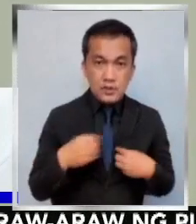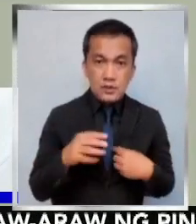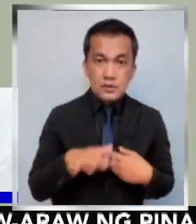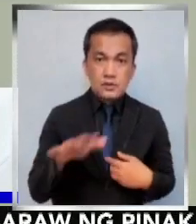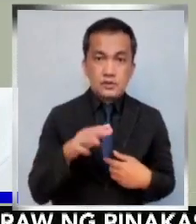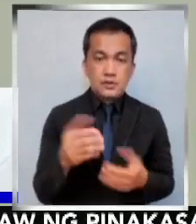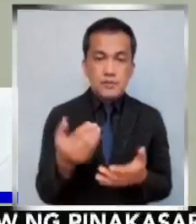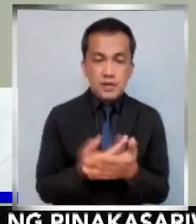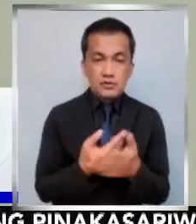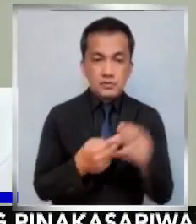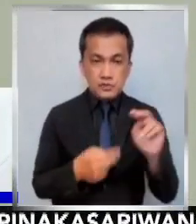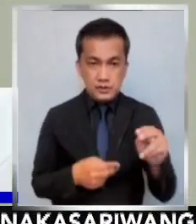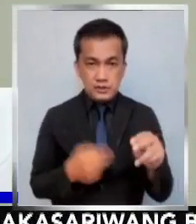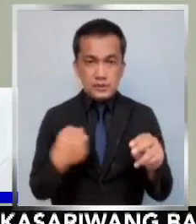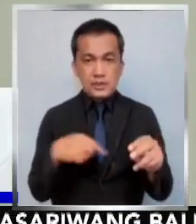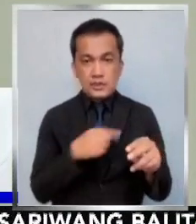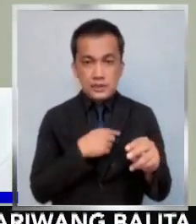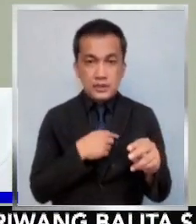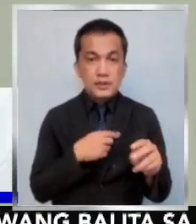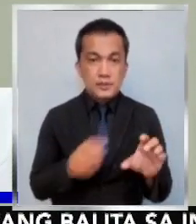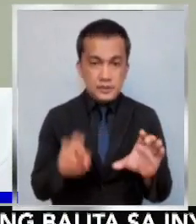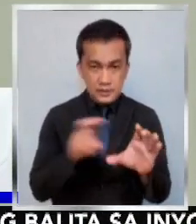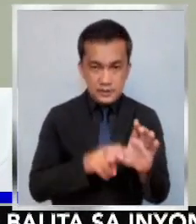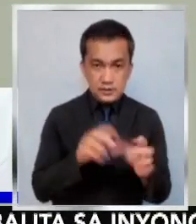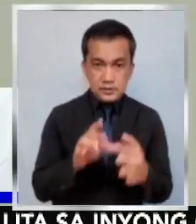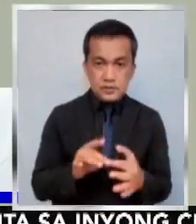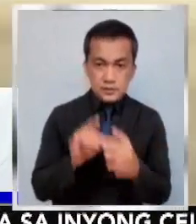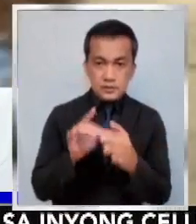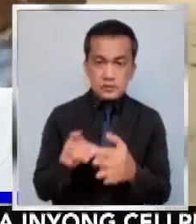needs naman ng ating mga pasahero, especially those going to the